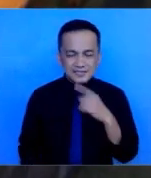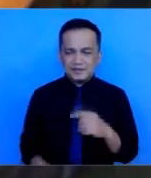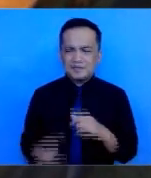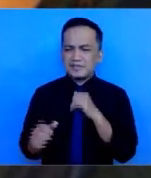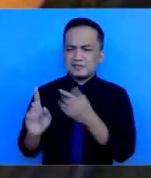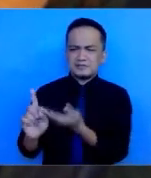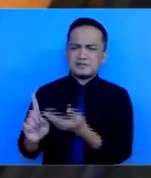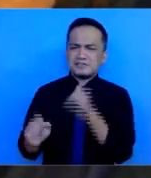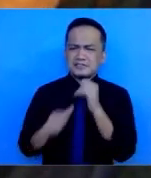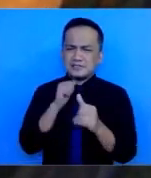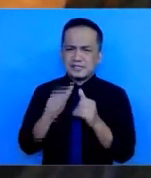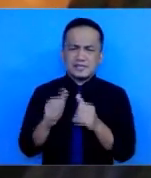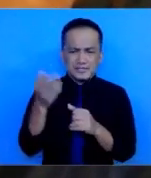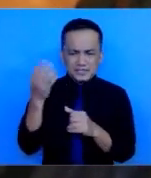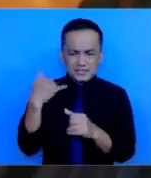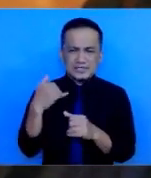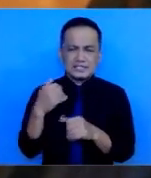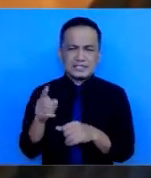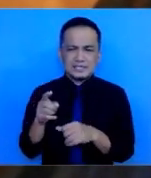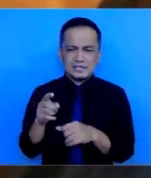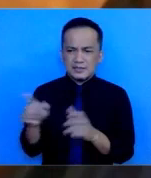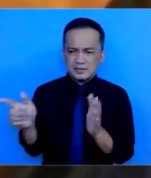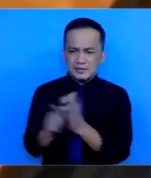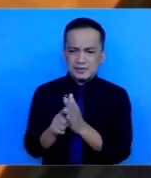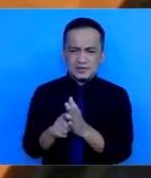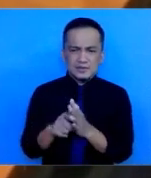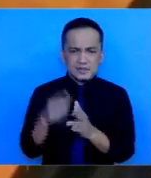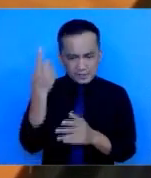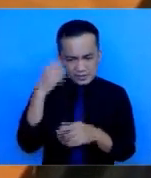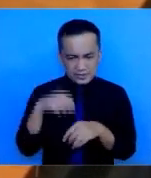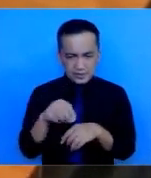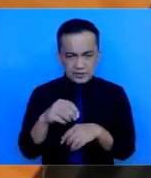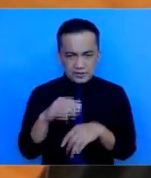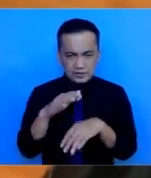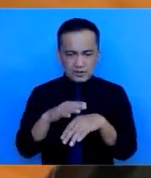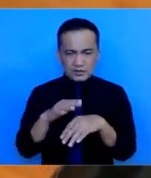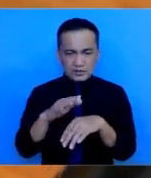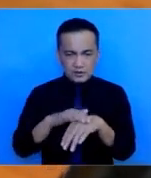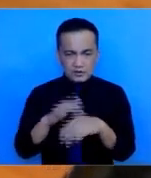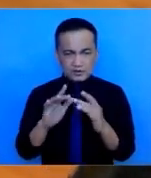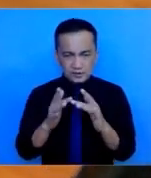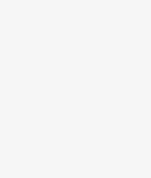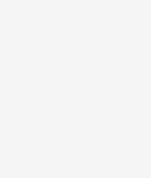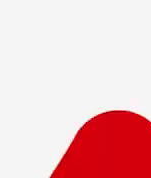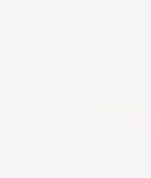pero dati niya siyang naban sa isang chess game online dahil pa rin sa pandaraya